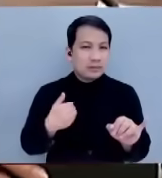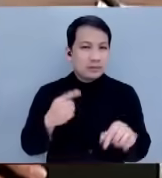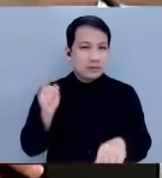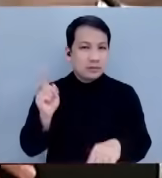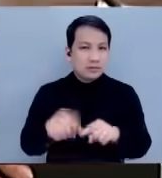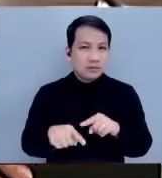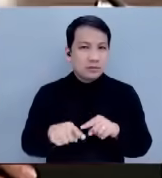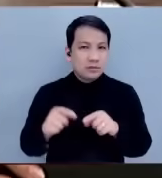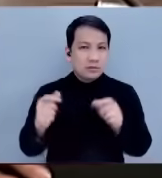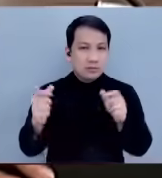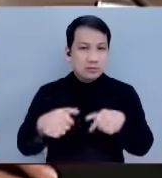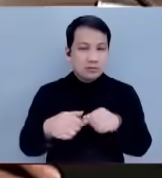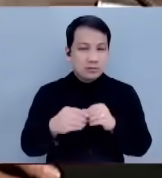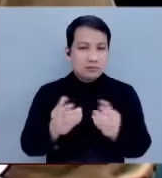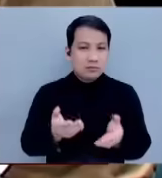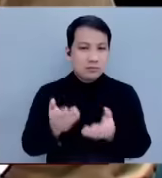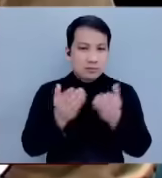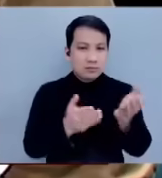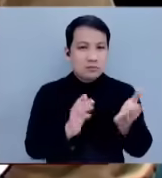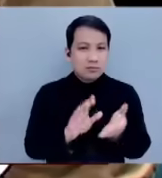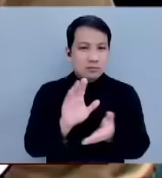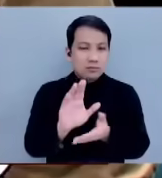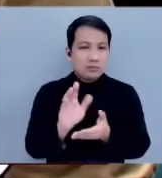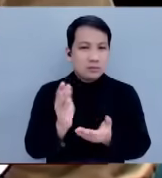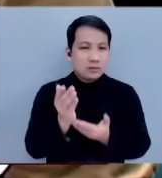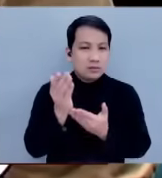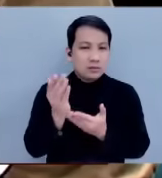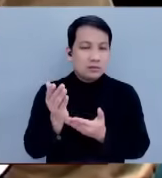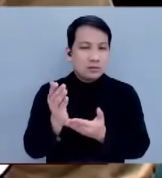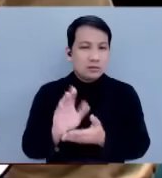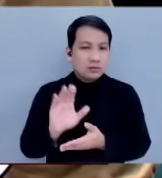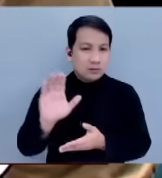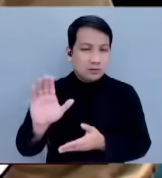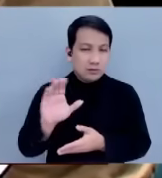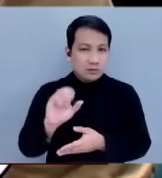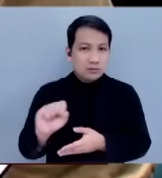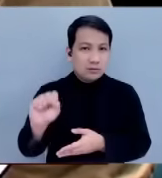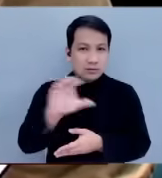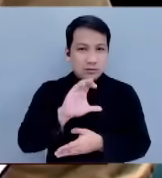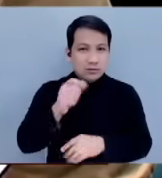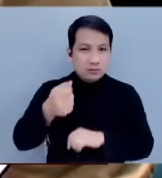komite, mapipilitan silang maghain ng petisyon sa Korte Suprema